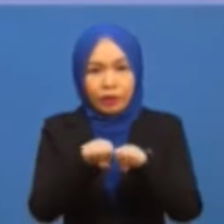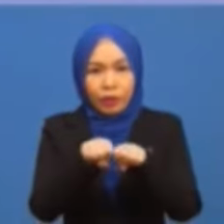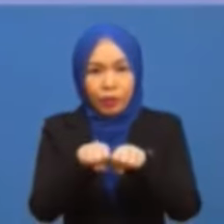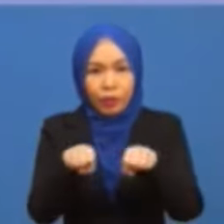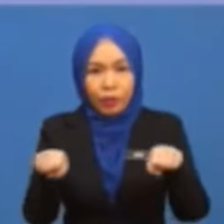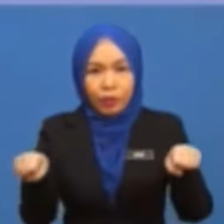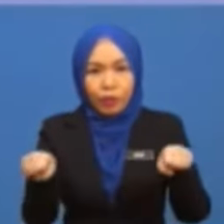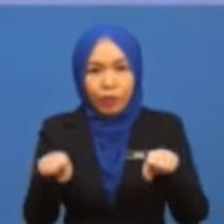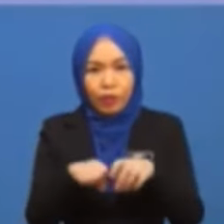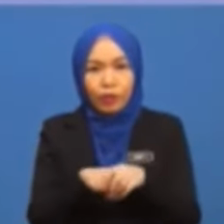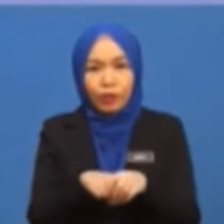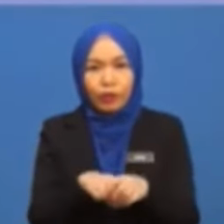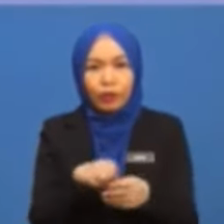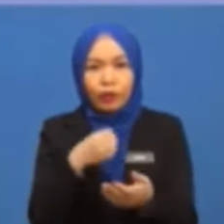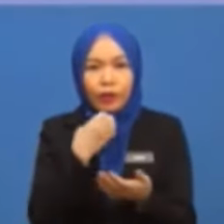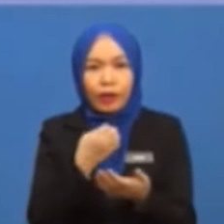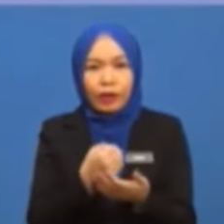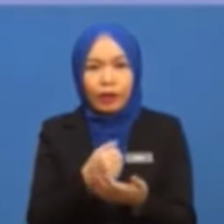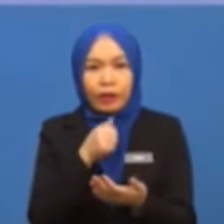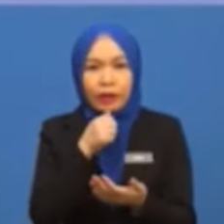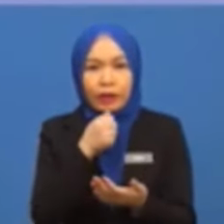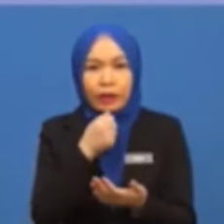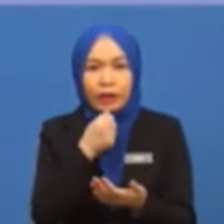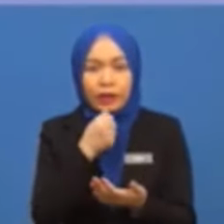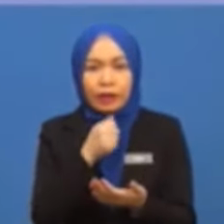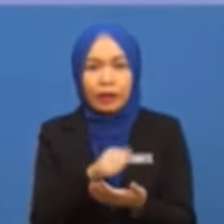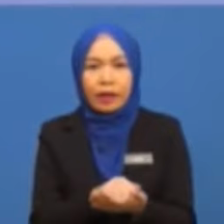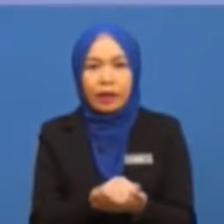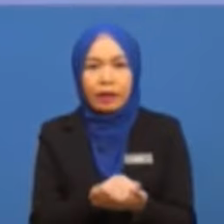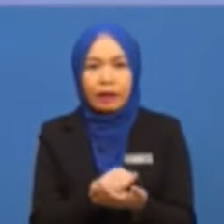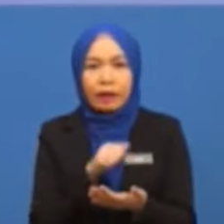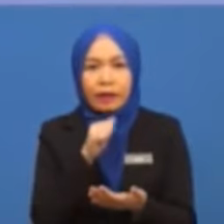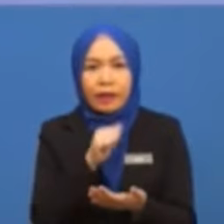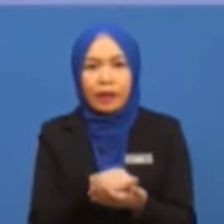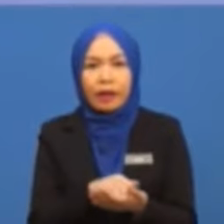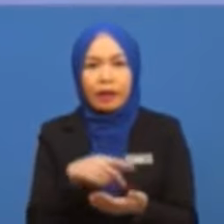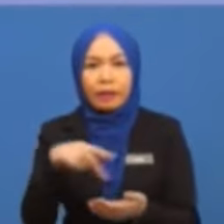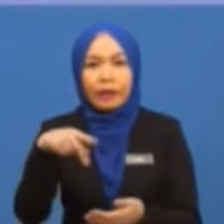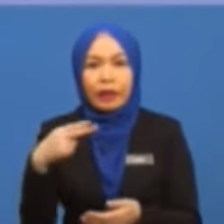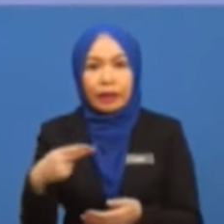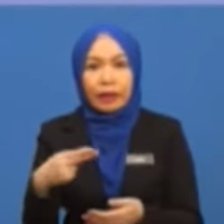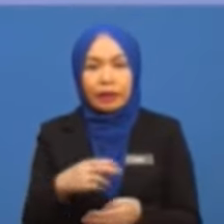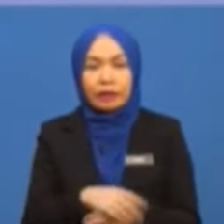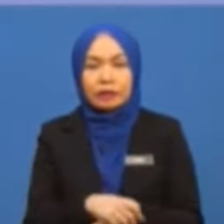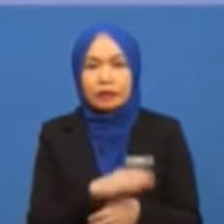Ketiga, rekod nilai pH dalam jadual.